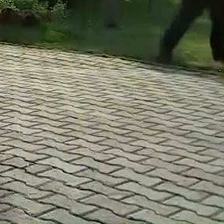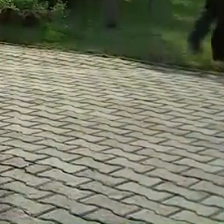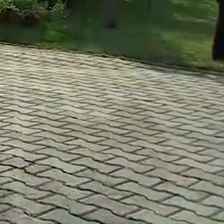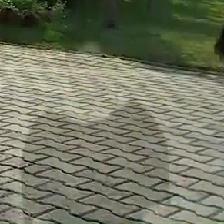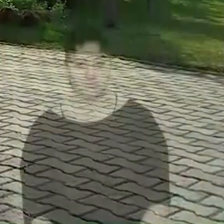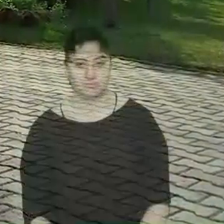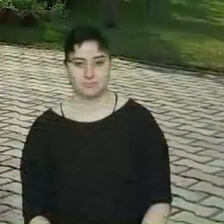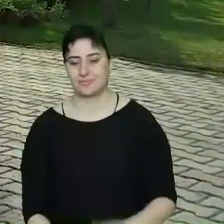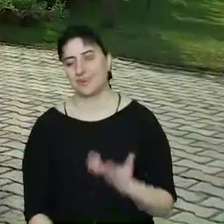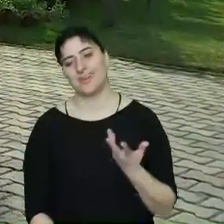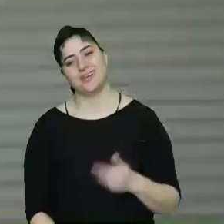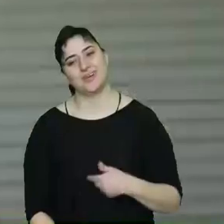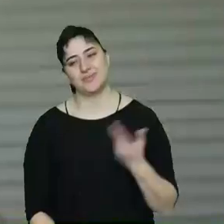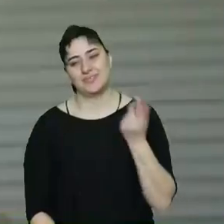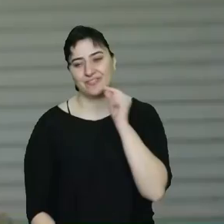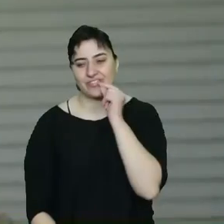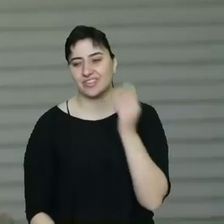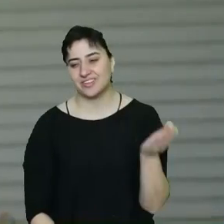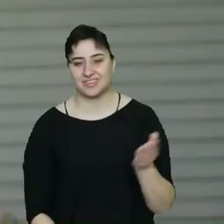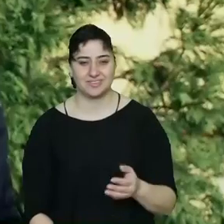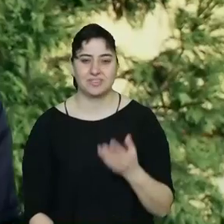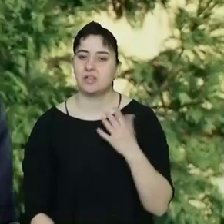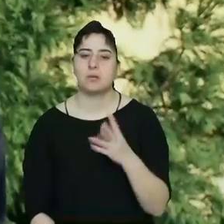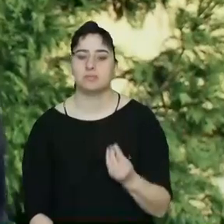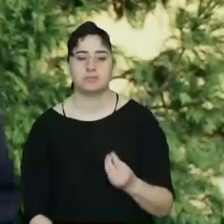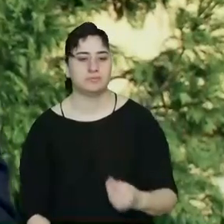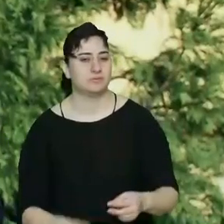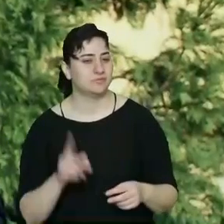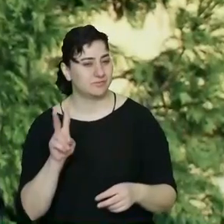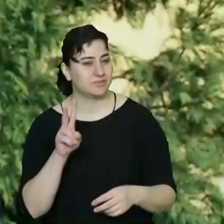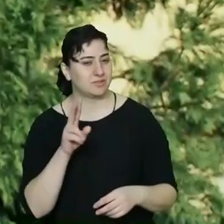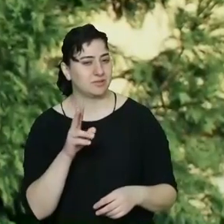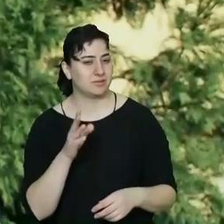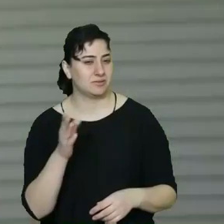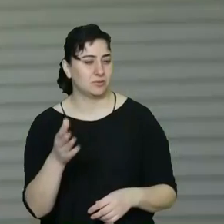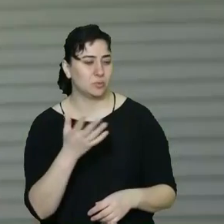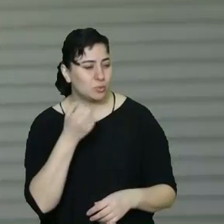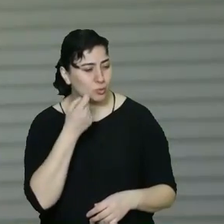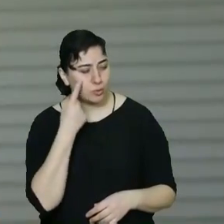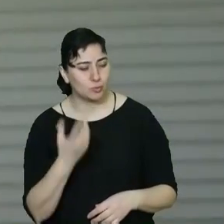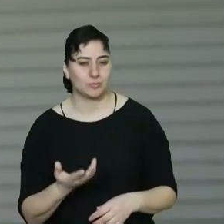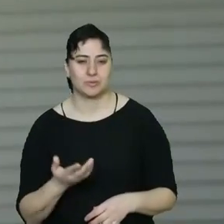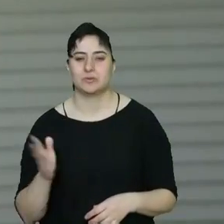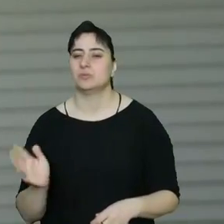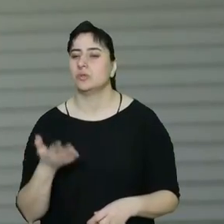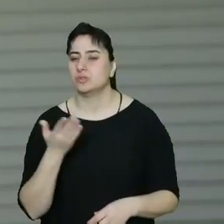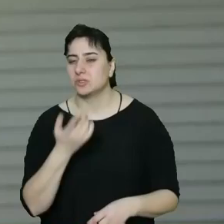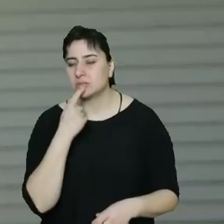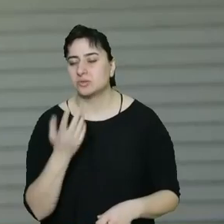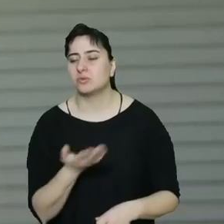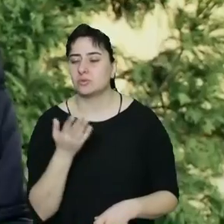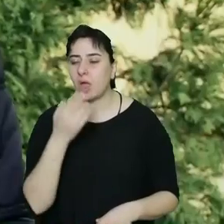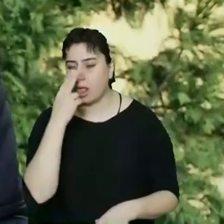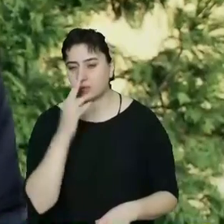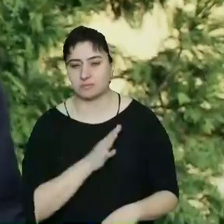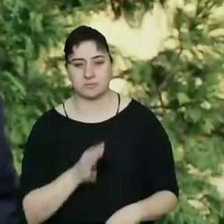Ay fındık ya. Mehmet ne yapıyorsun sen ya? Ya Veysel Şükrü abi çok üzülüyor ya. Ya üzülür geçer daha küçük yaş küçük